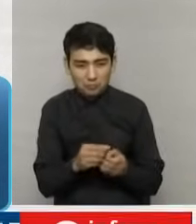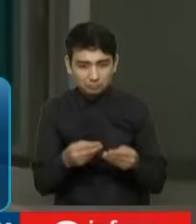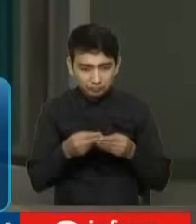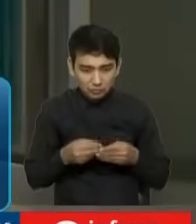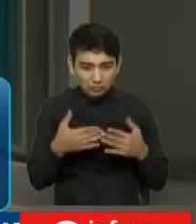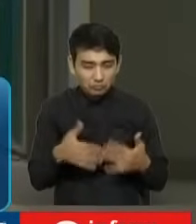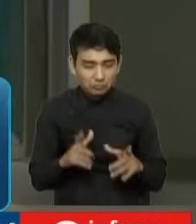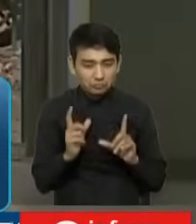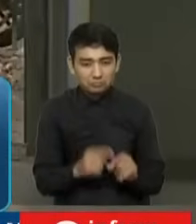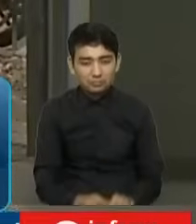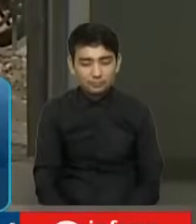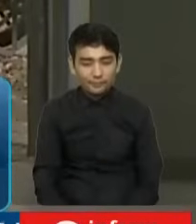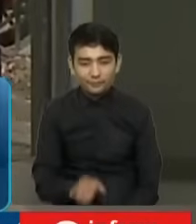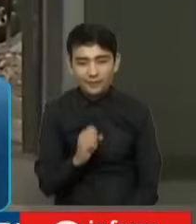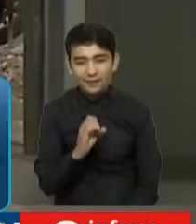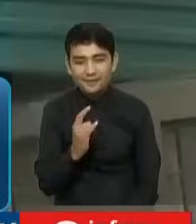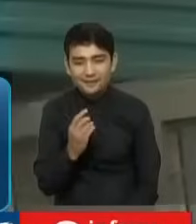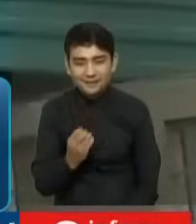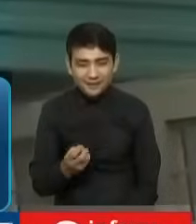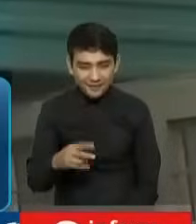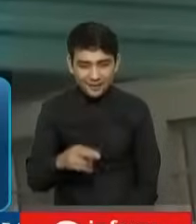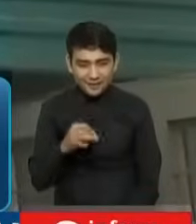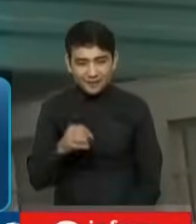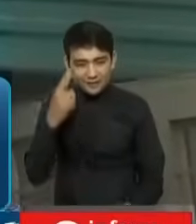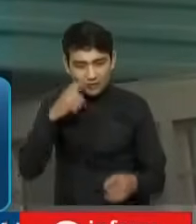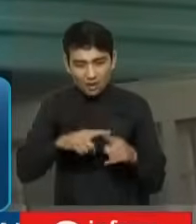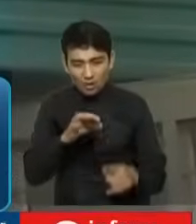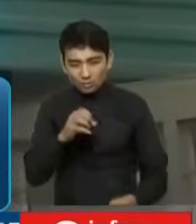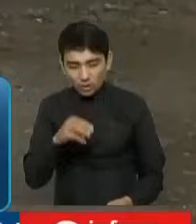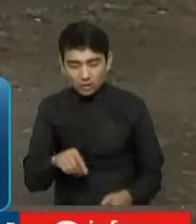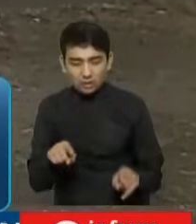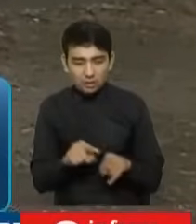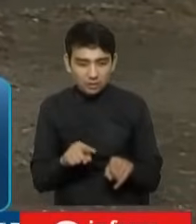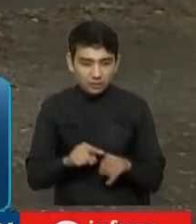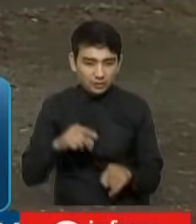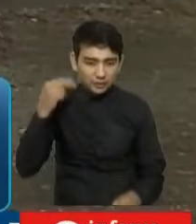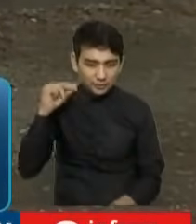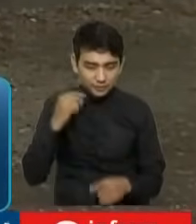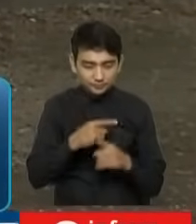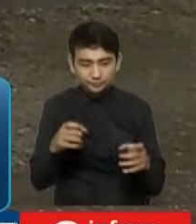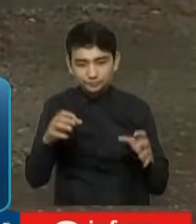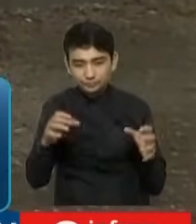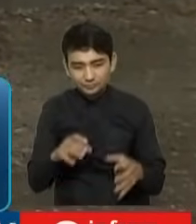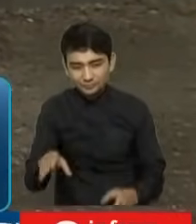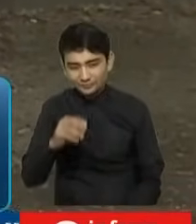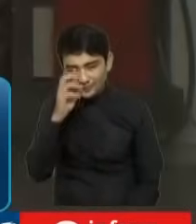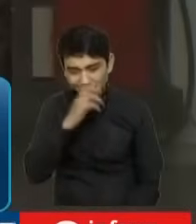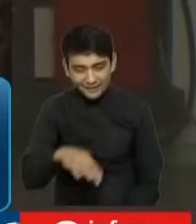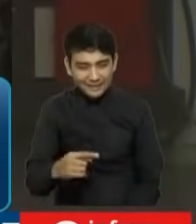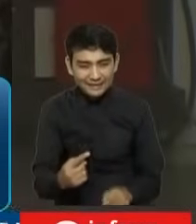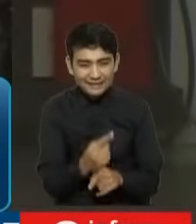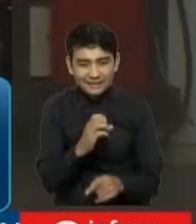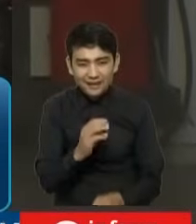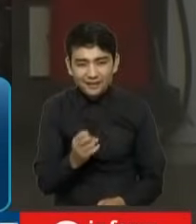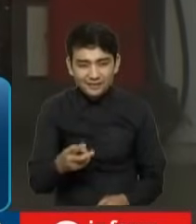поехали. В ассоциации операторов техосмотра тоже бьют тревогу. Правила – это еще полбеды. По всей стране нет ни единой